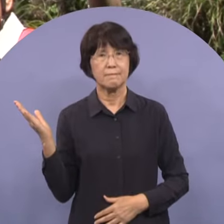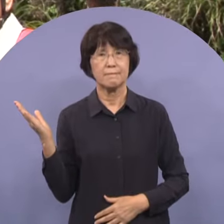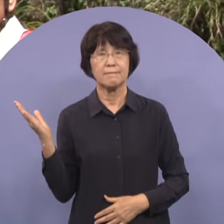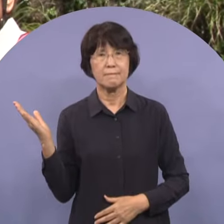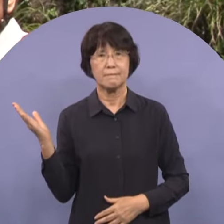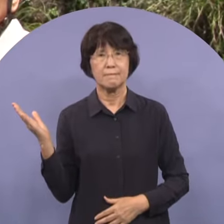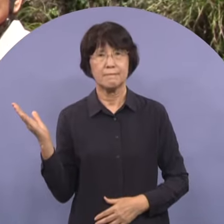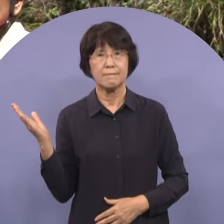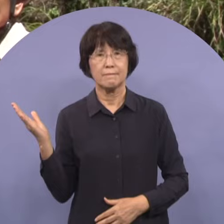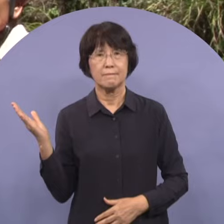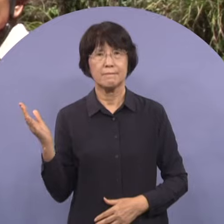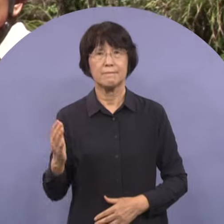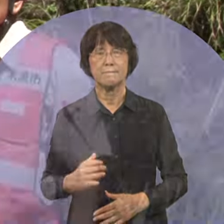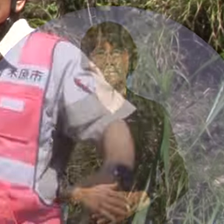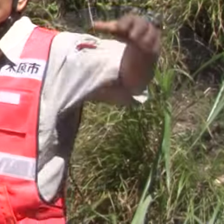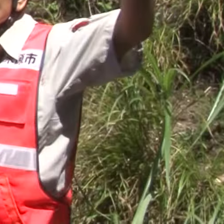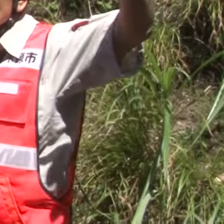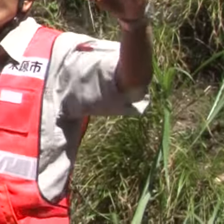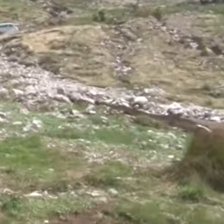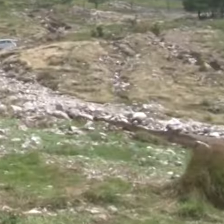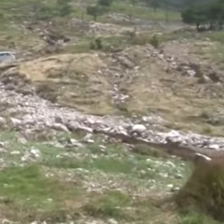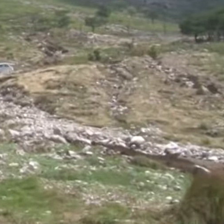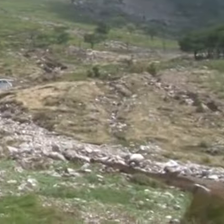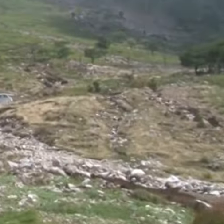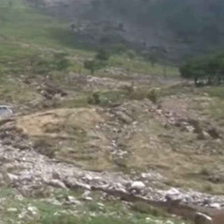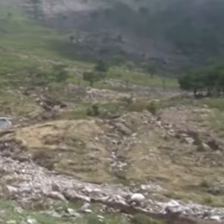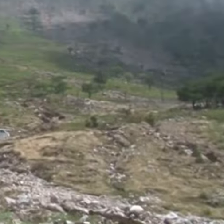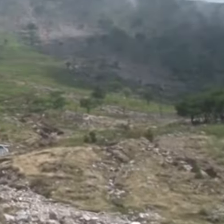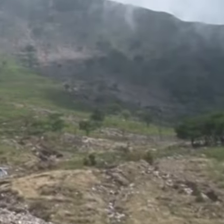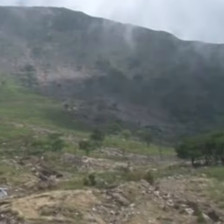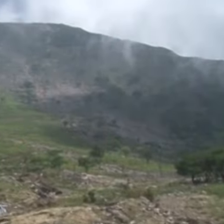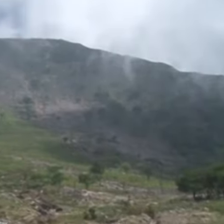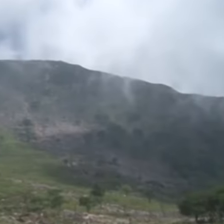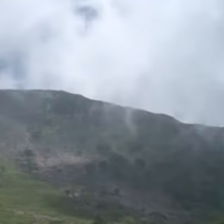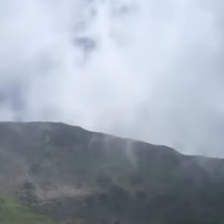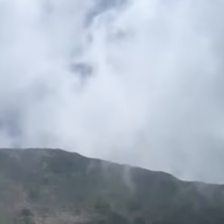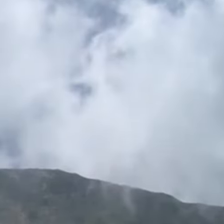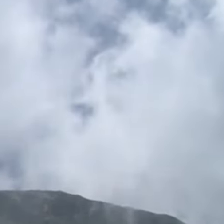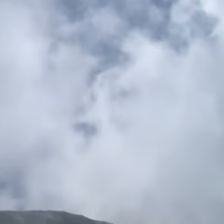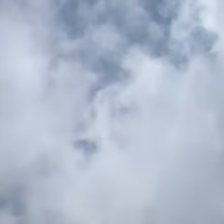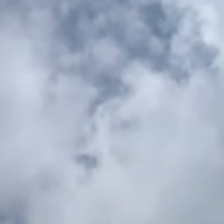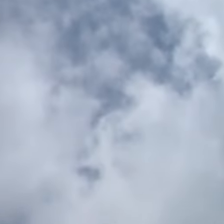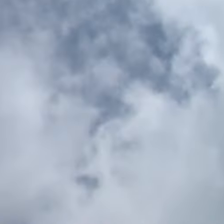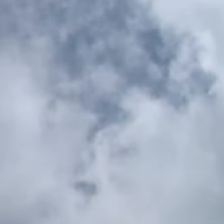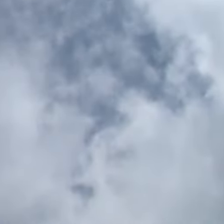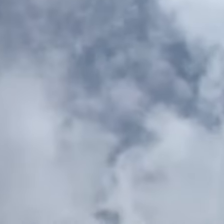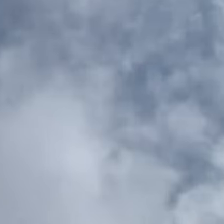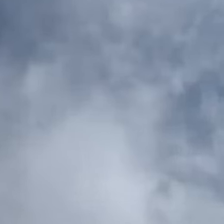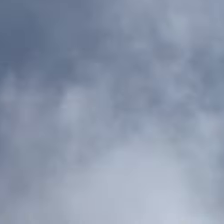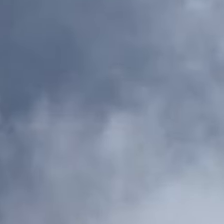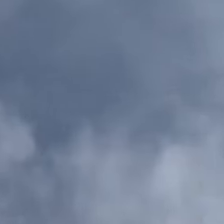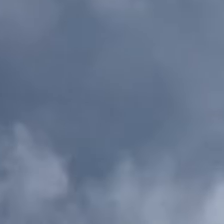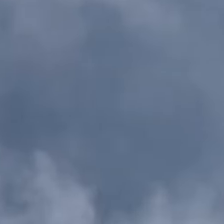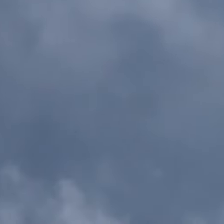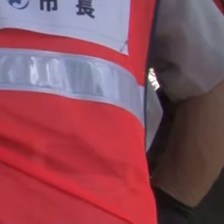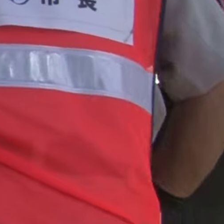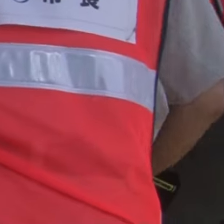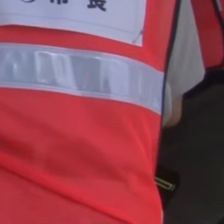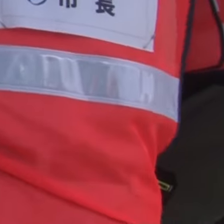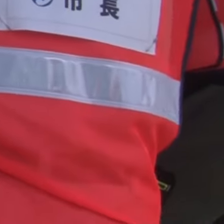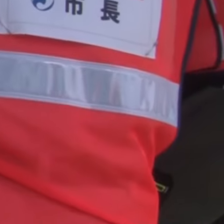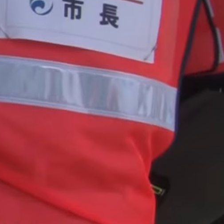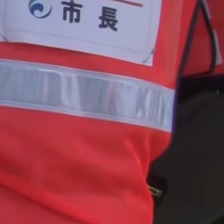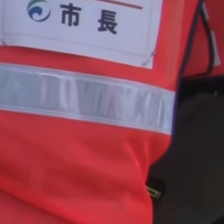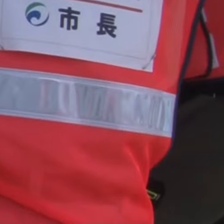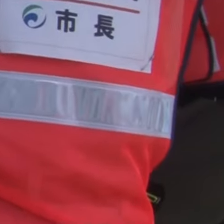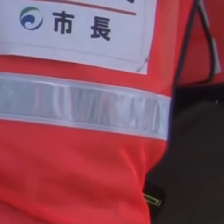材をドローンを用いて運搬する様子、砂防堰堤の土砂の撤去状況などを視察し